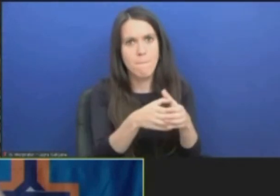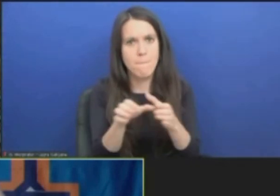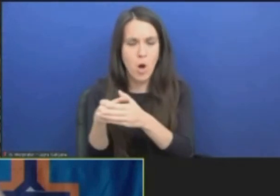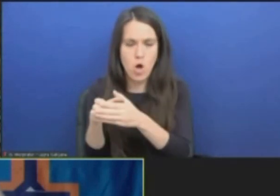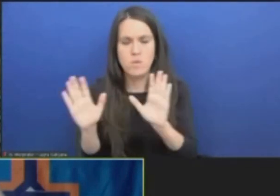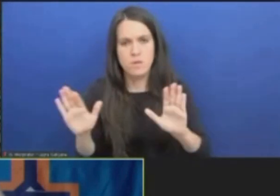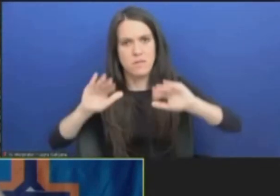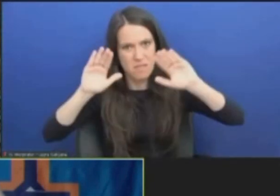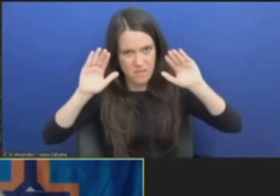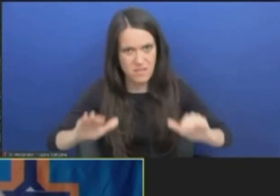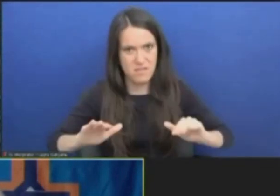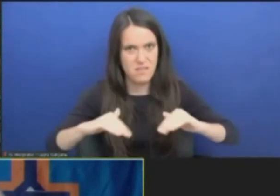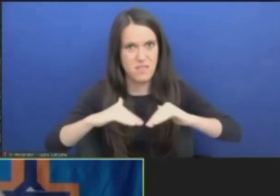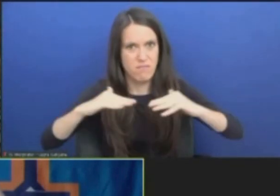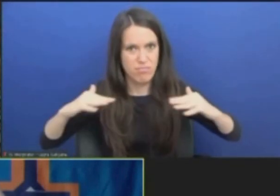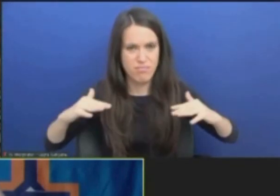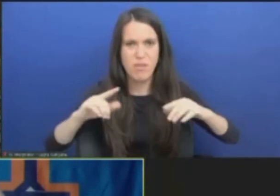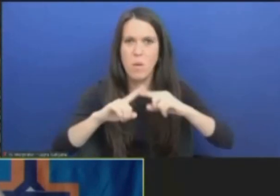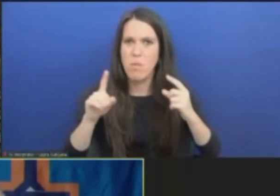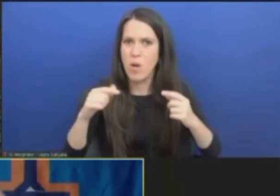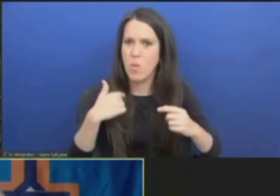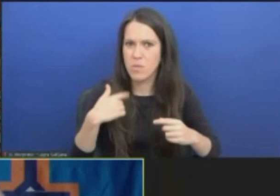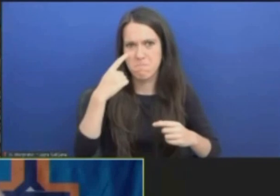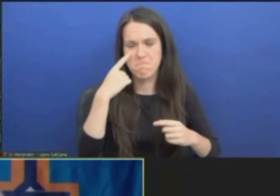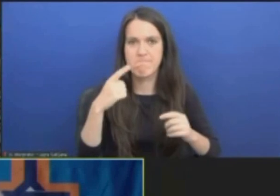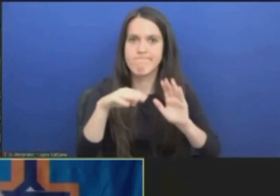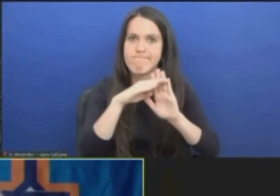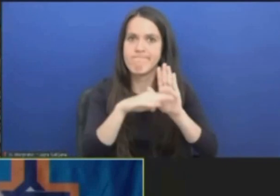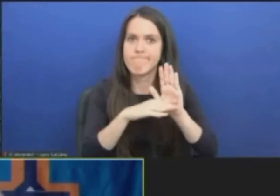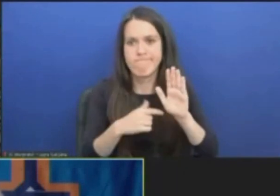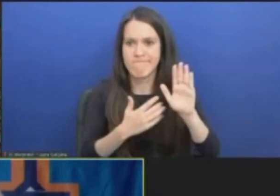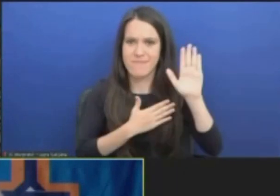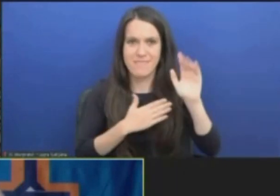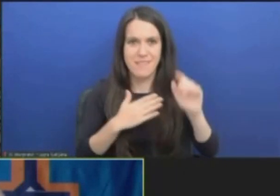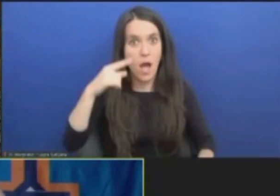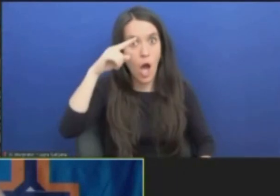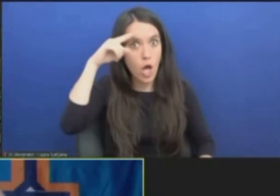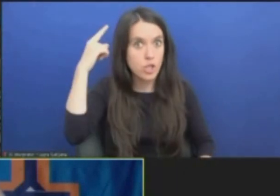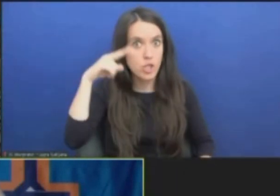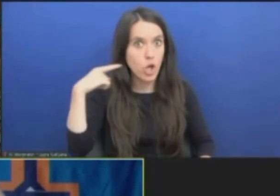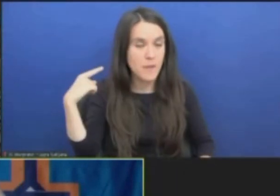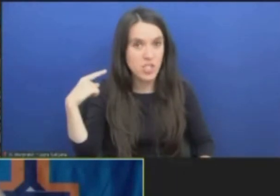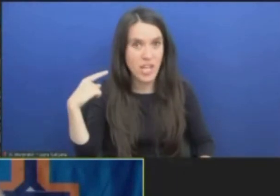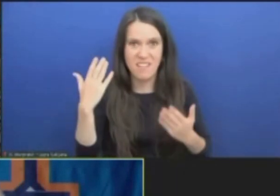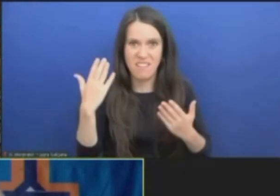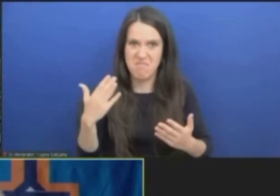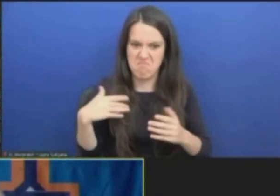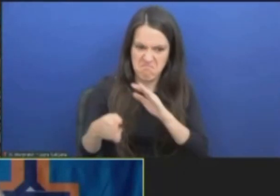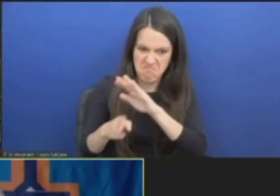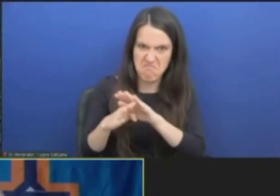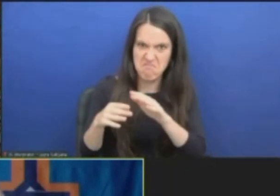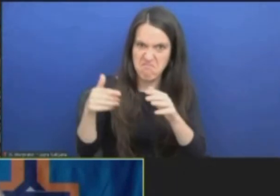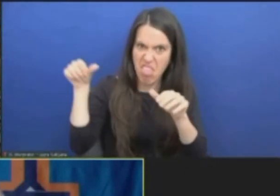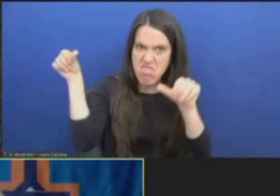правах ребенка из числа коренных народов является его здоровья и образа не но объективно для армянского народа ставится под сомнение не